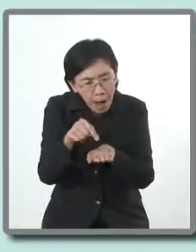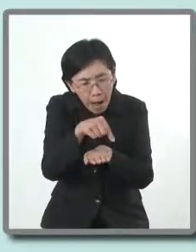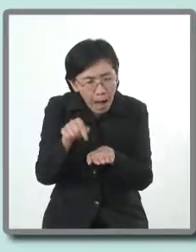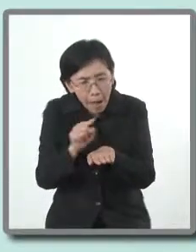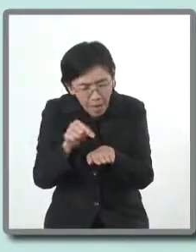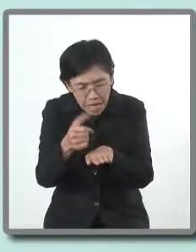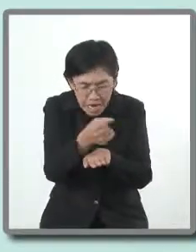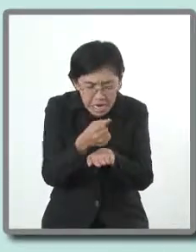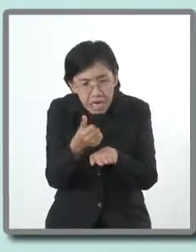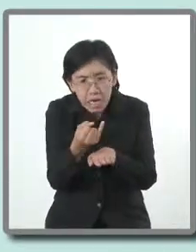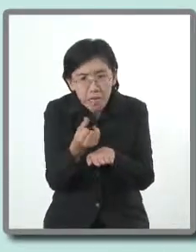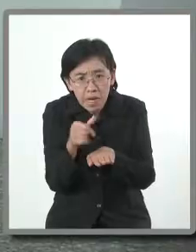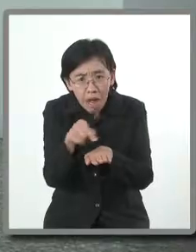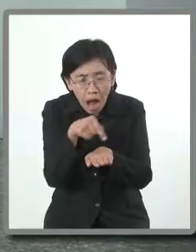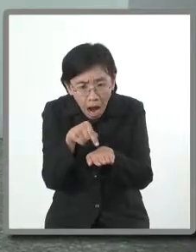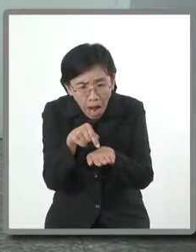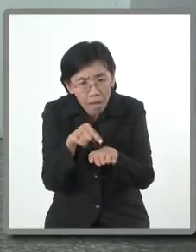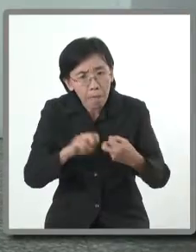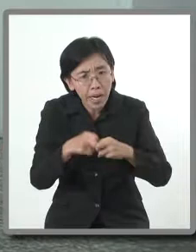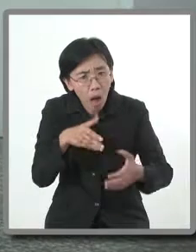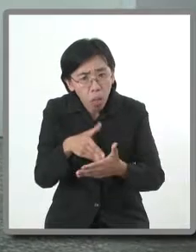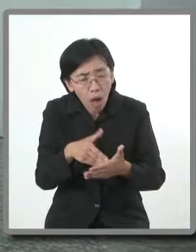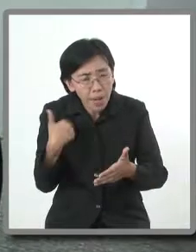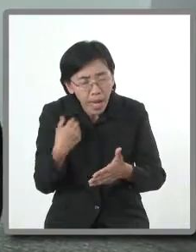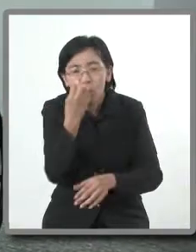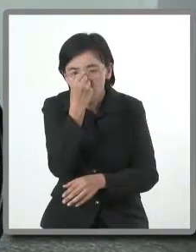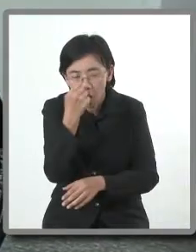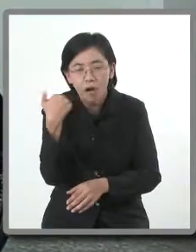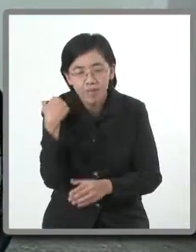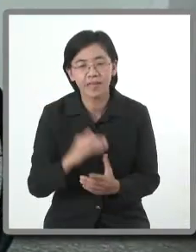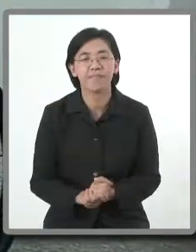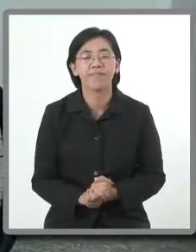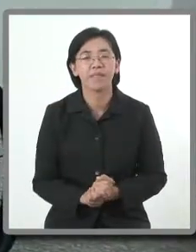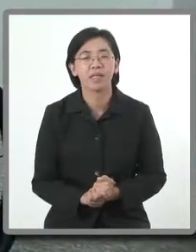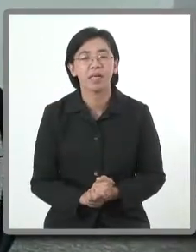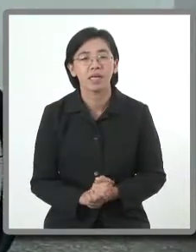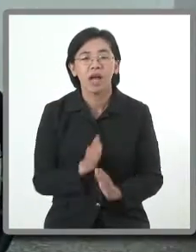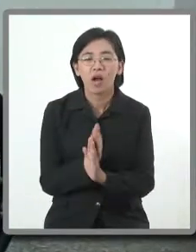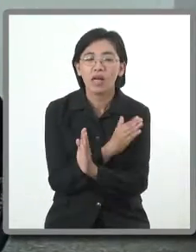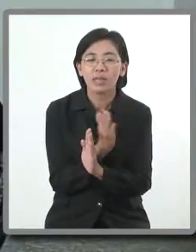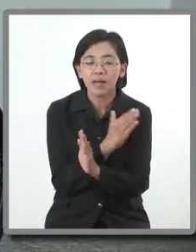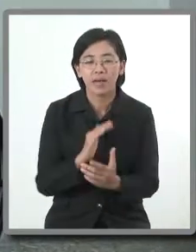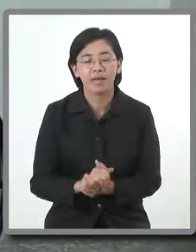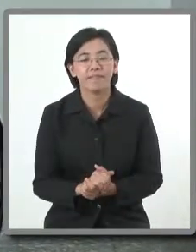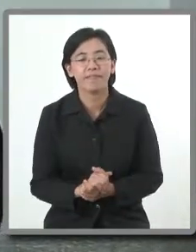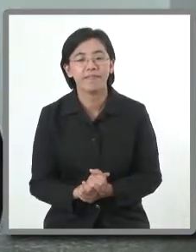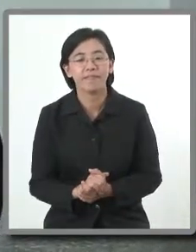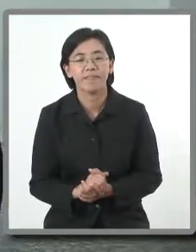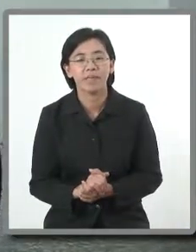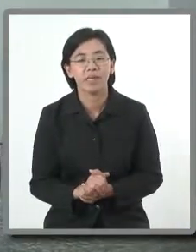เขาสามารถเข้าถึงได้ไหมด้วยใช่ไหมคะ ครับในวันที่ผ่านมาเนี่ยตั้งแต่วันที่